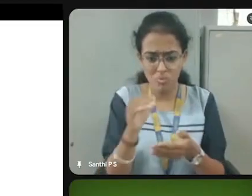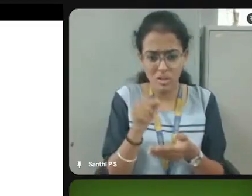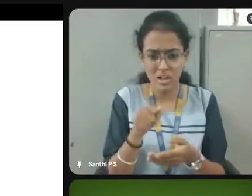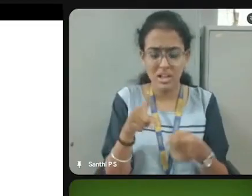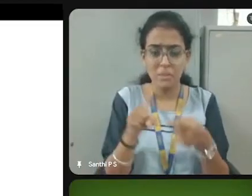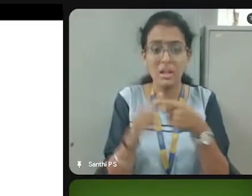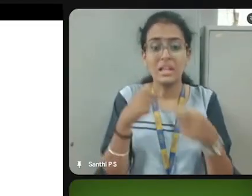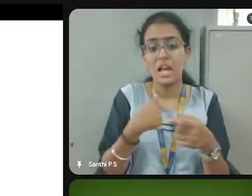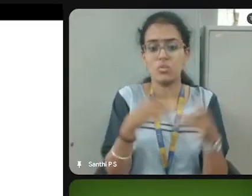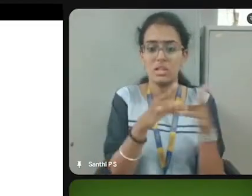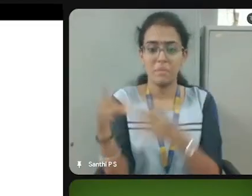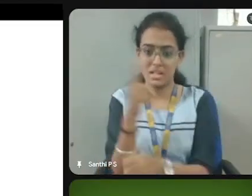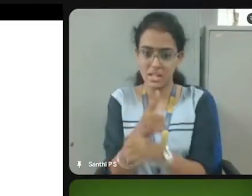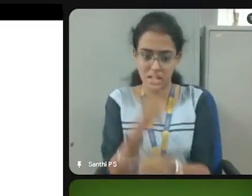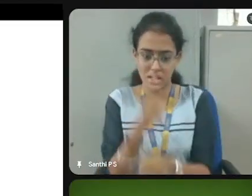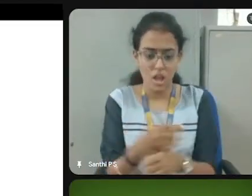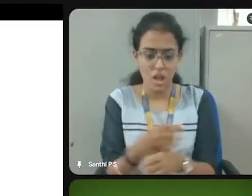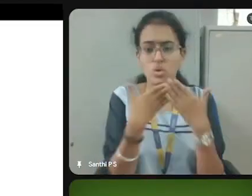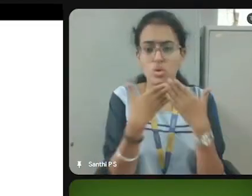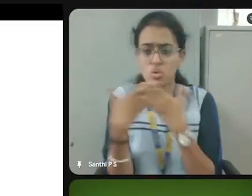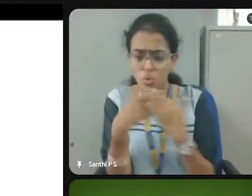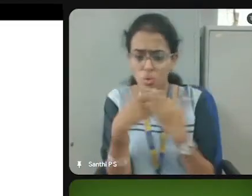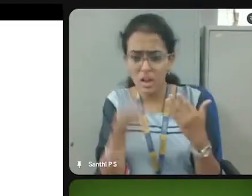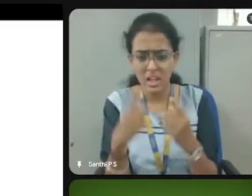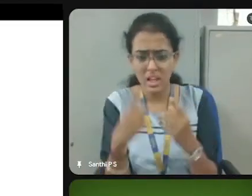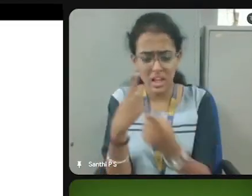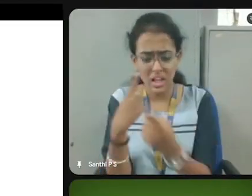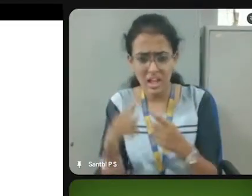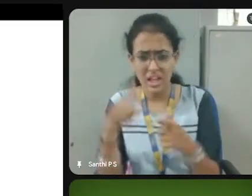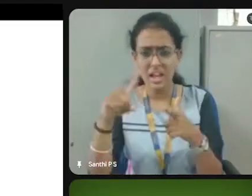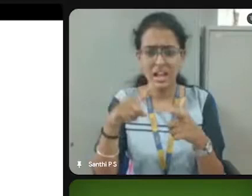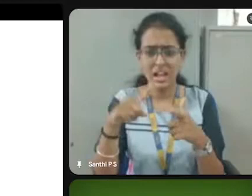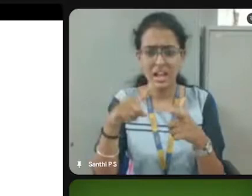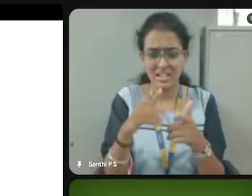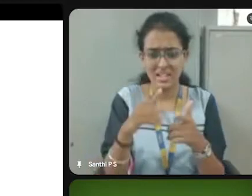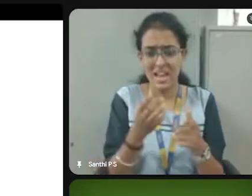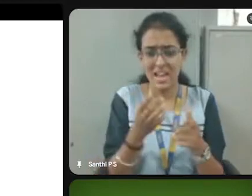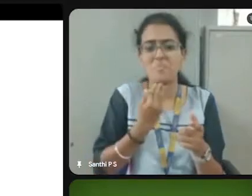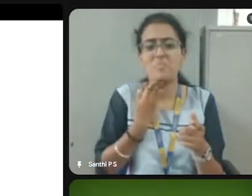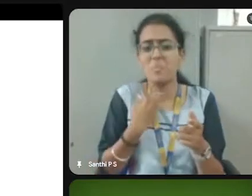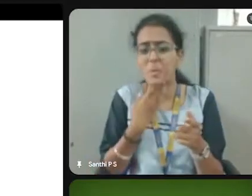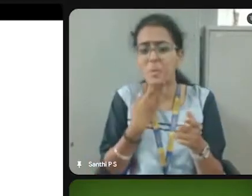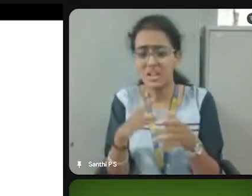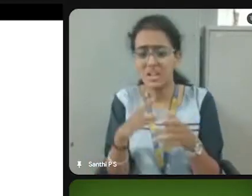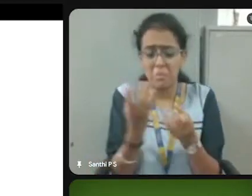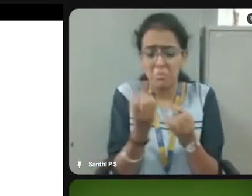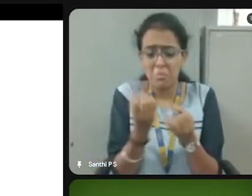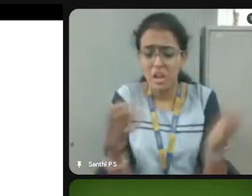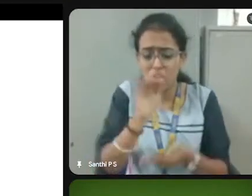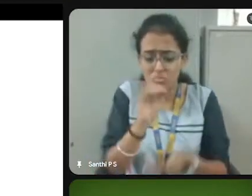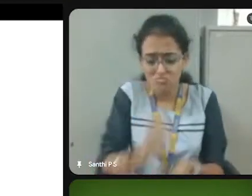ഞാനൊരു സ്പെഷ്യൽ എഡ്യൂക്കേറ്റർ ആണ്. അത് സ്കൂളുകളിൽ ടൈപ്പ് 1 ഡയബറ്റീസ് അഥവാ ജുവനൈൽ ഡയബറ്റീസ് എന്ന് പറയുന്ന കുട്ടികൾ ഇപ്പോൾ ധാരാളം അഡ്മിഷൻ